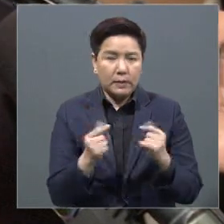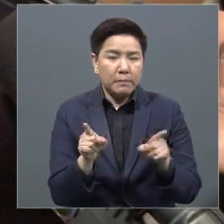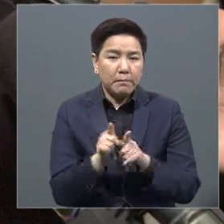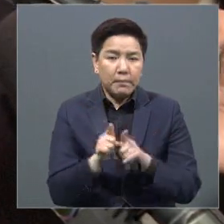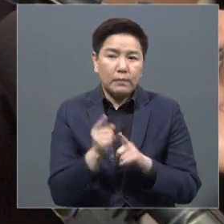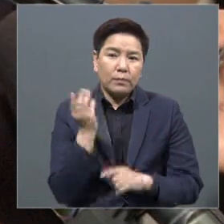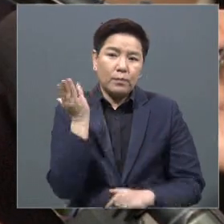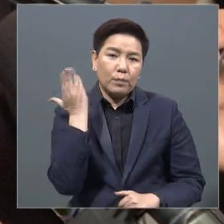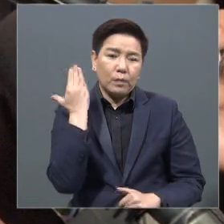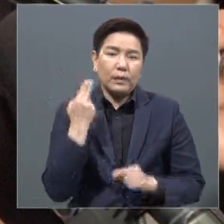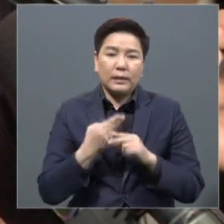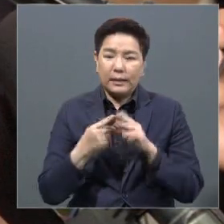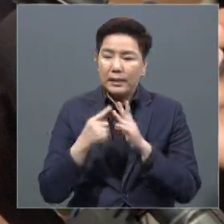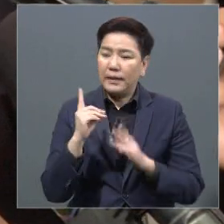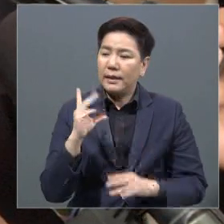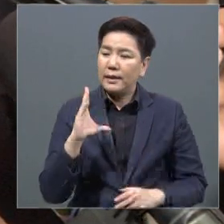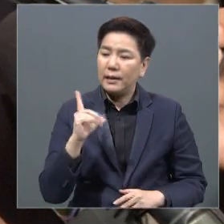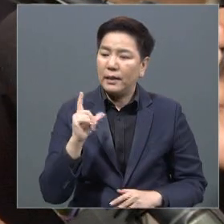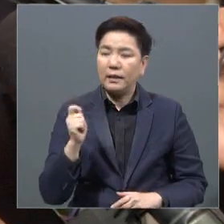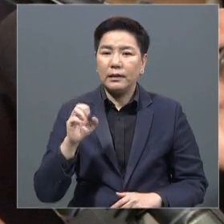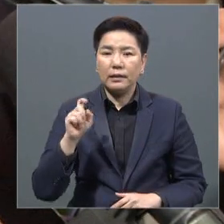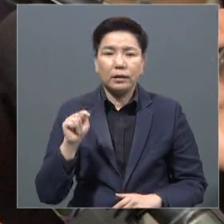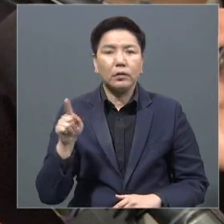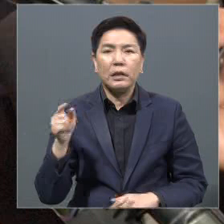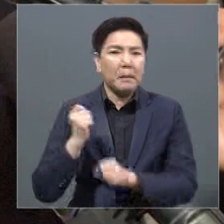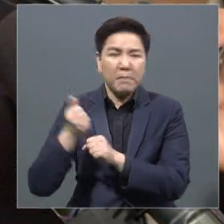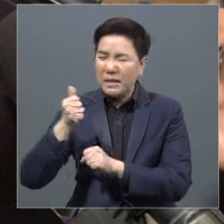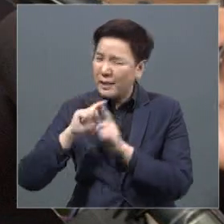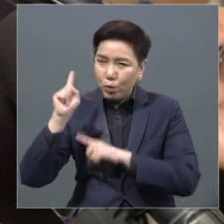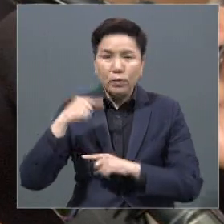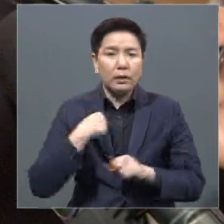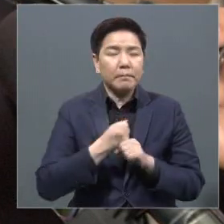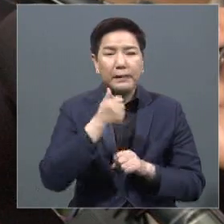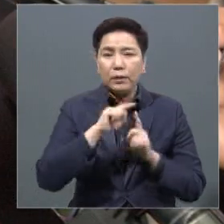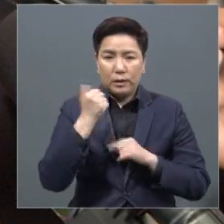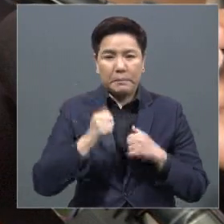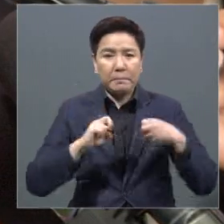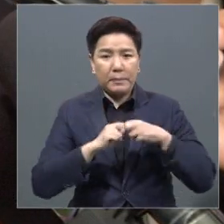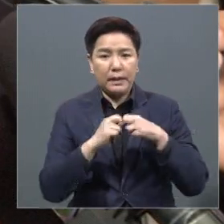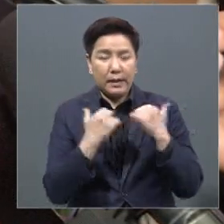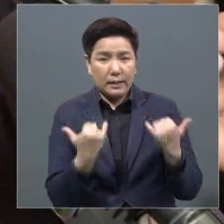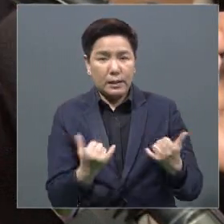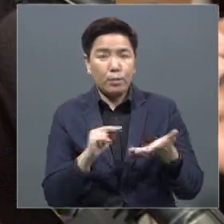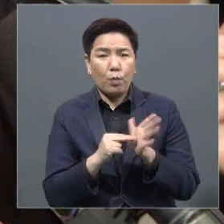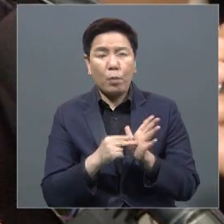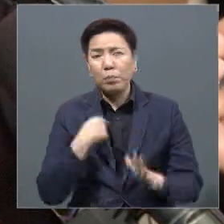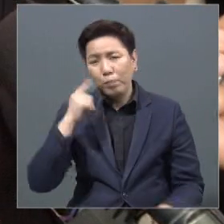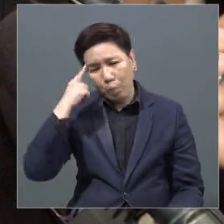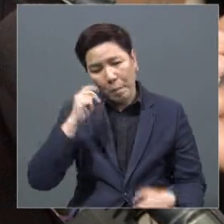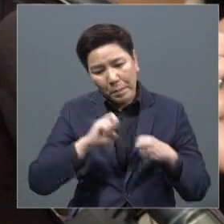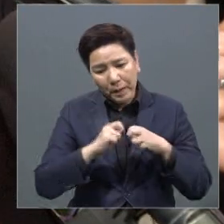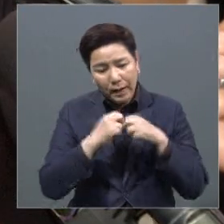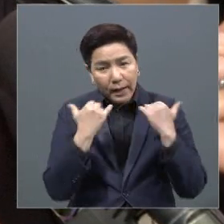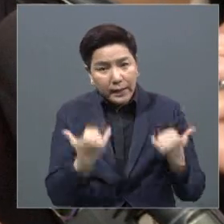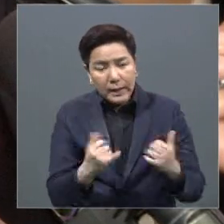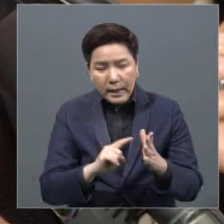ท่านเดดิตนะครับที่เมื่อวานถามเขาบอกว่าถ้าทำดีที่สุดผมก็ทำดีที่สุดแต่ปัญหาวันนี้เนี่ยมันยังไม่รู้เลยว่าจริงๆแล้วใน